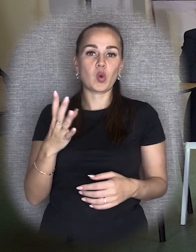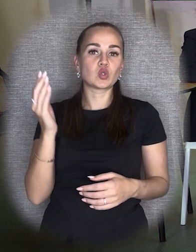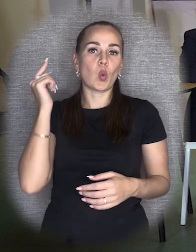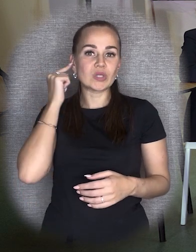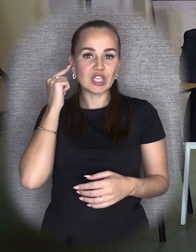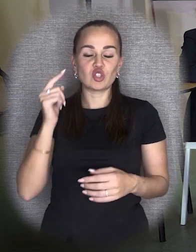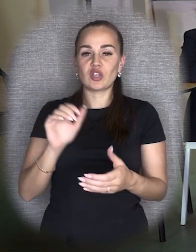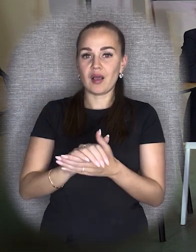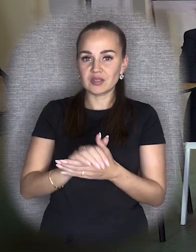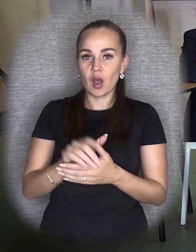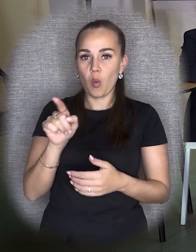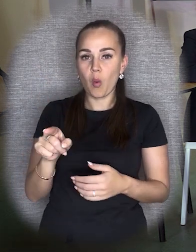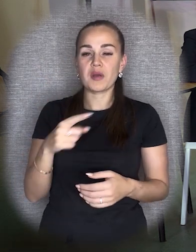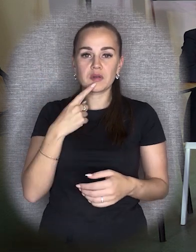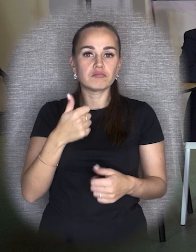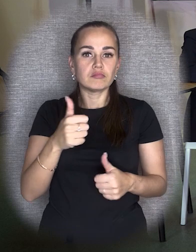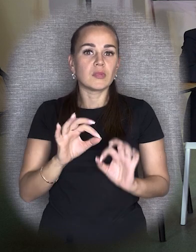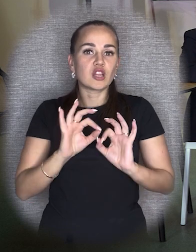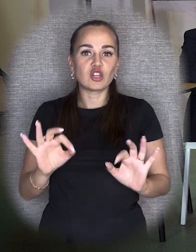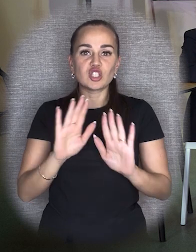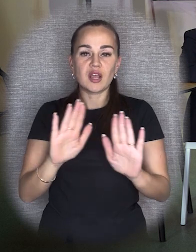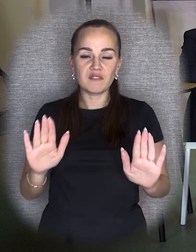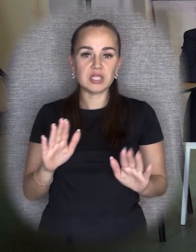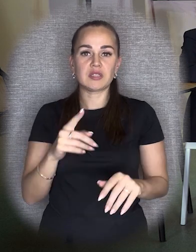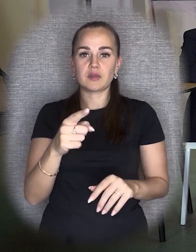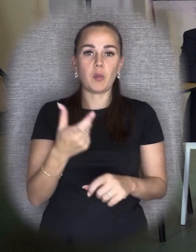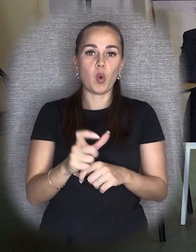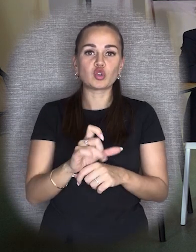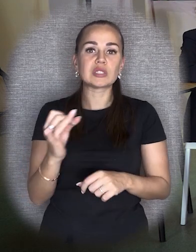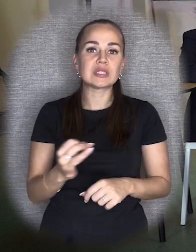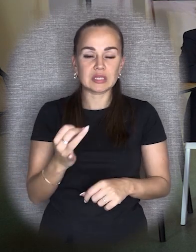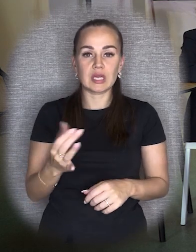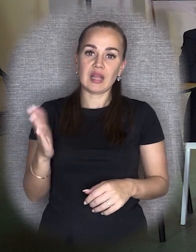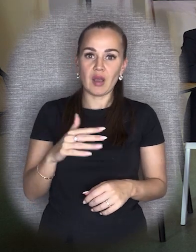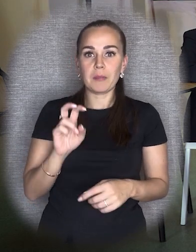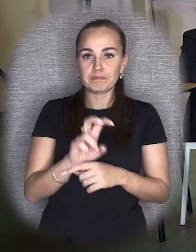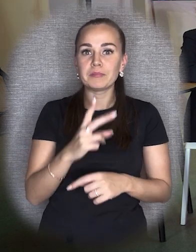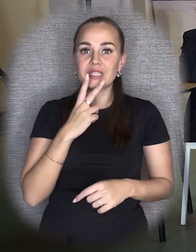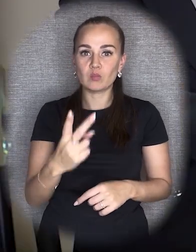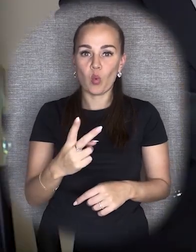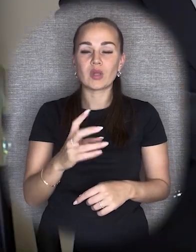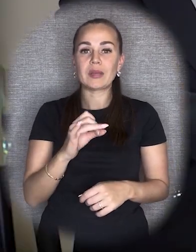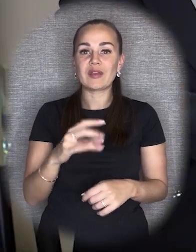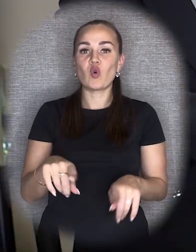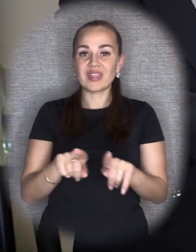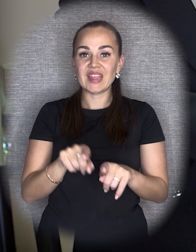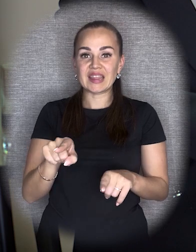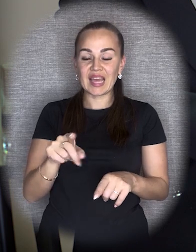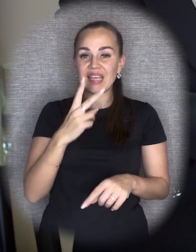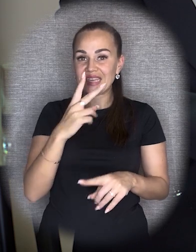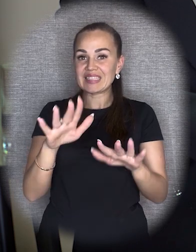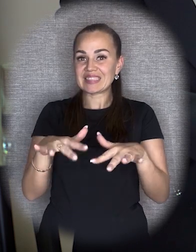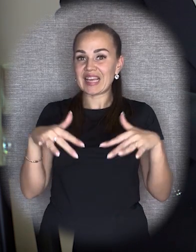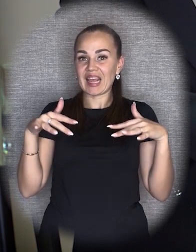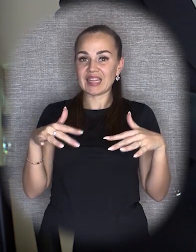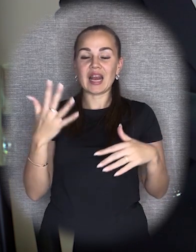выставка, надо бы посмотреть, говорят, что это очень интересно, а что там интересного, дайте-ка мы сходим. И вот на таких зрителей,